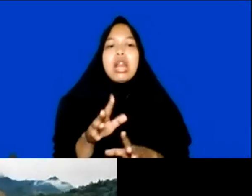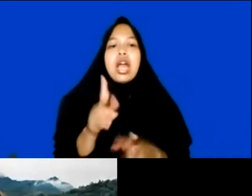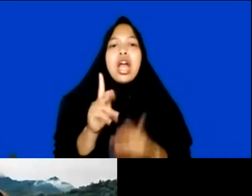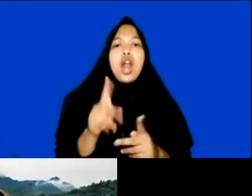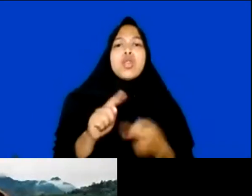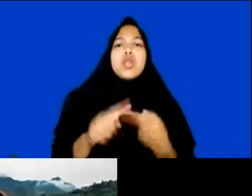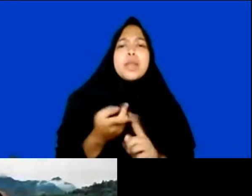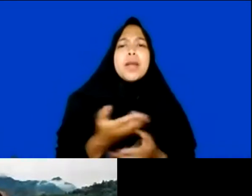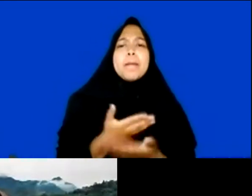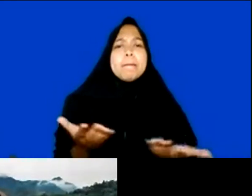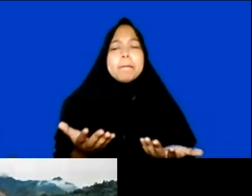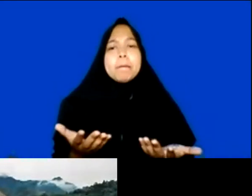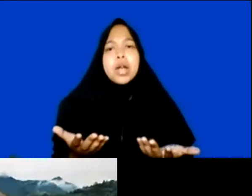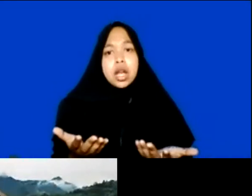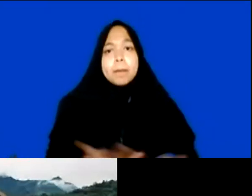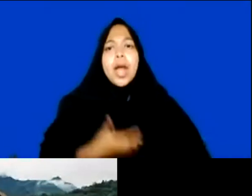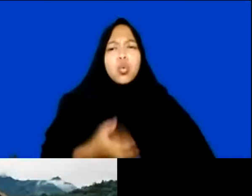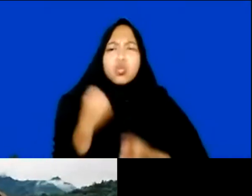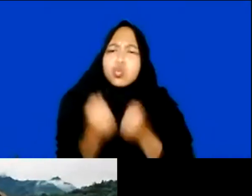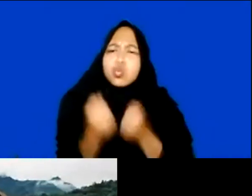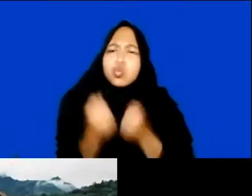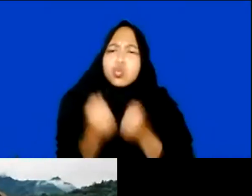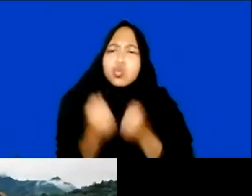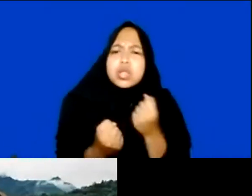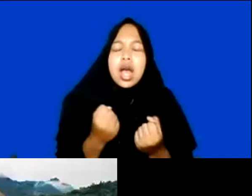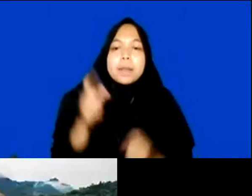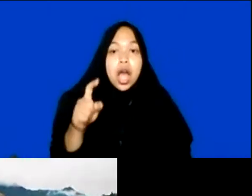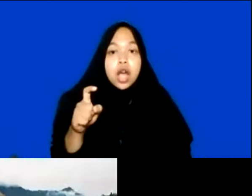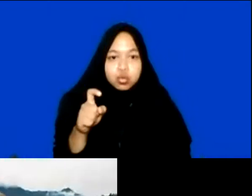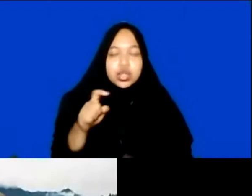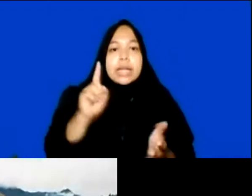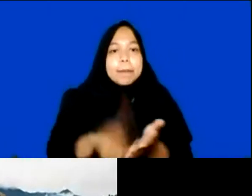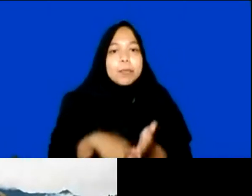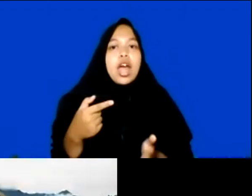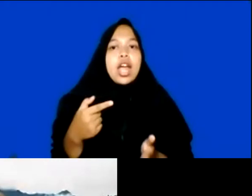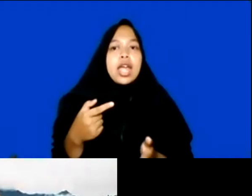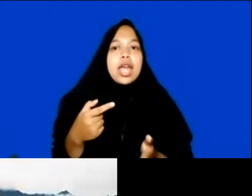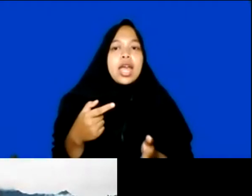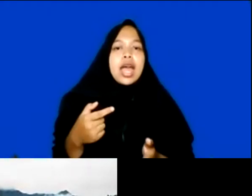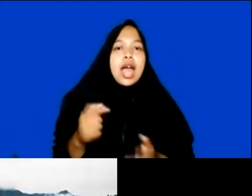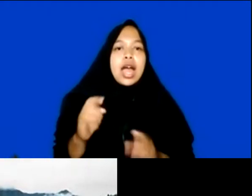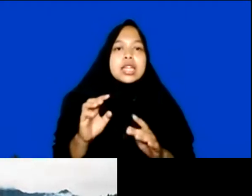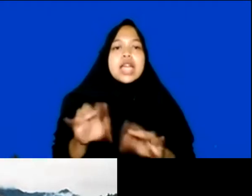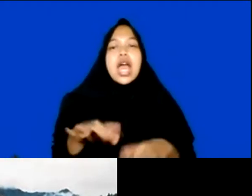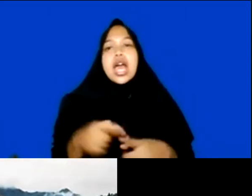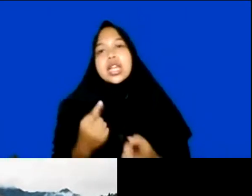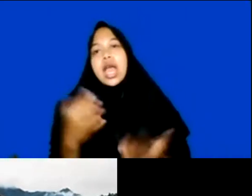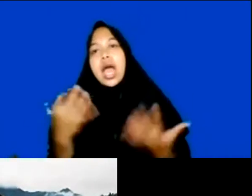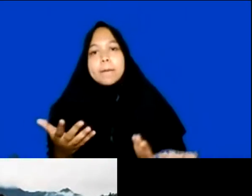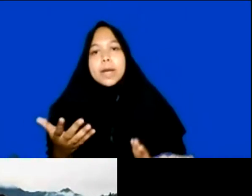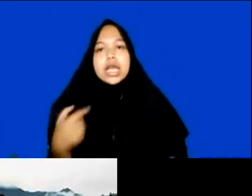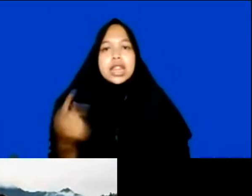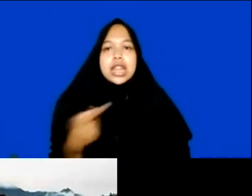kita harus benar-benar bisa mulai dari passion kita sendiri, kita mulai dari apa yang benar-benar kita suka. Gitu. Jadi